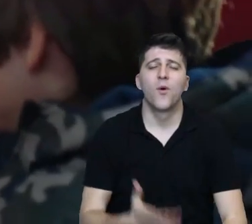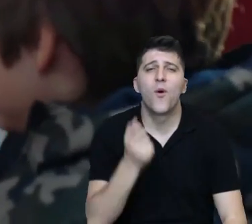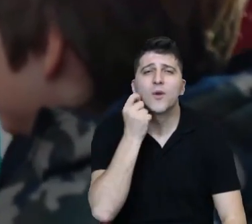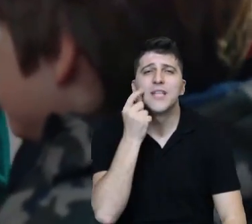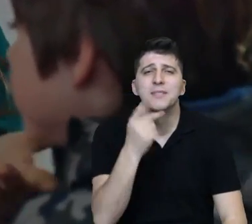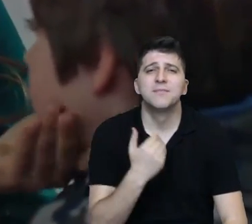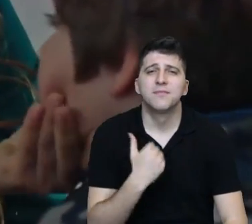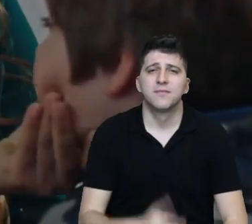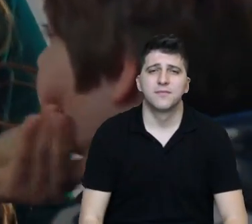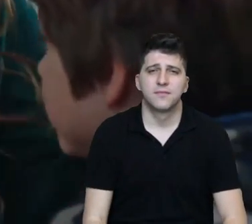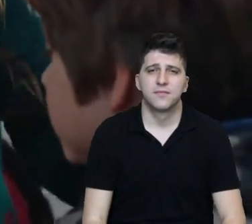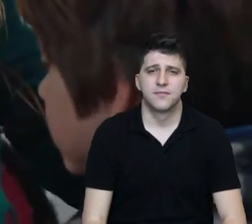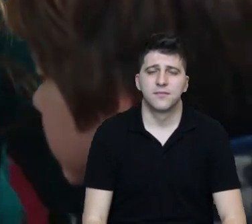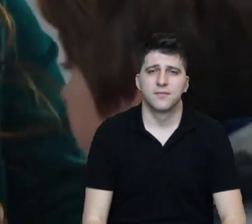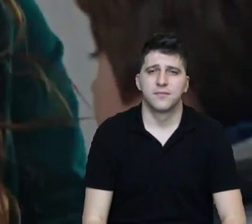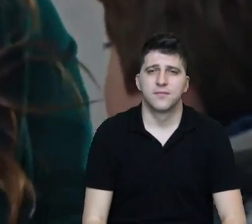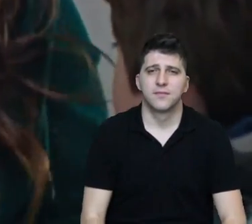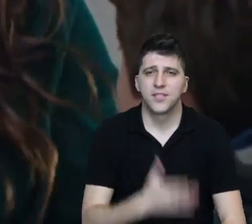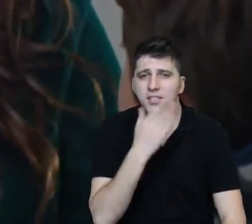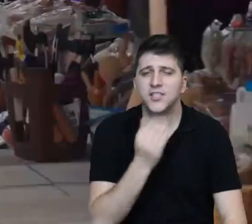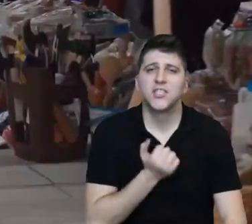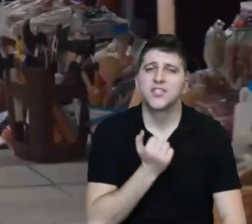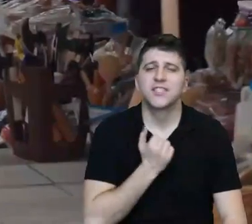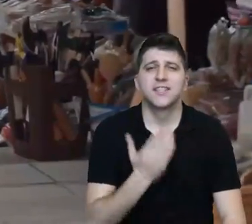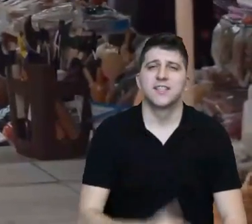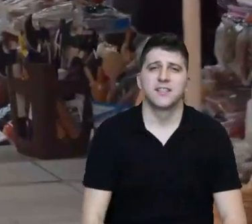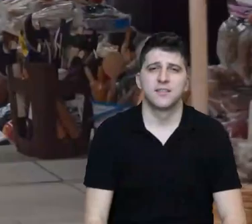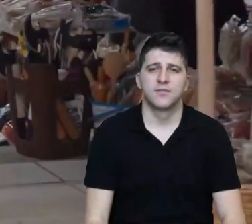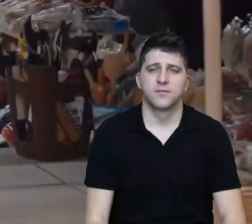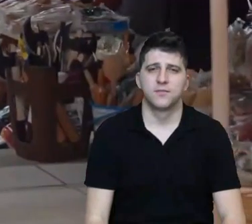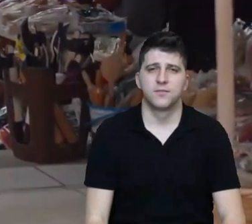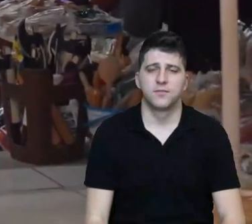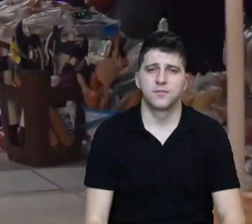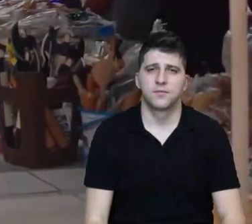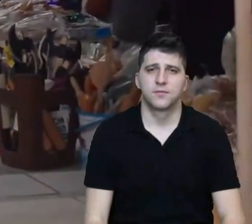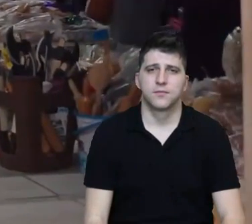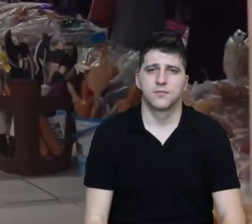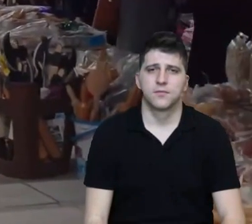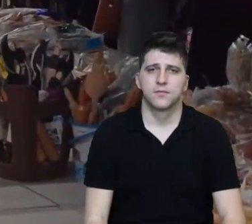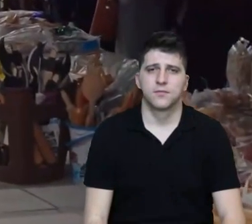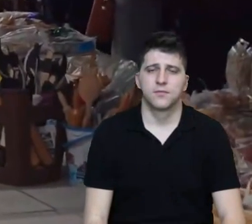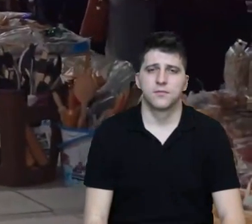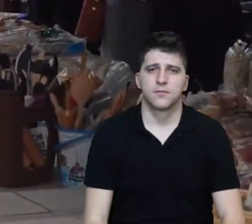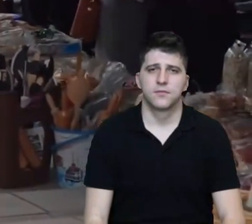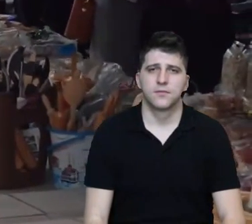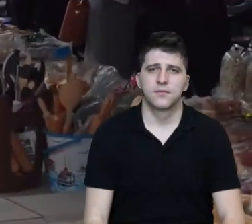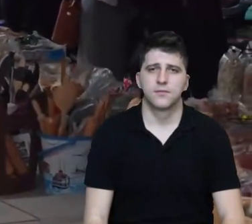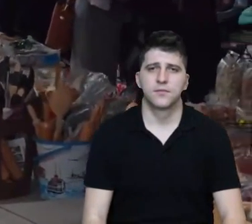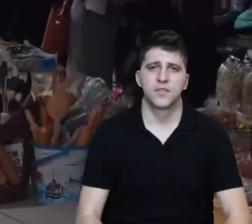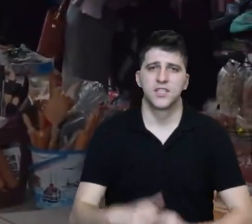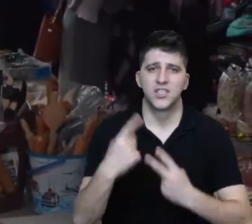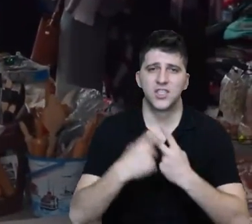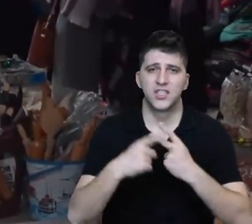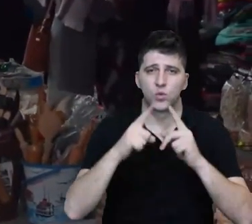ben seni. Ay yakışıklığa bak. İbrahim'le Nalan el ele çarşıda. Yaşar'ın